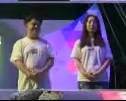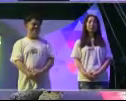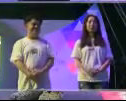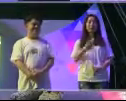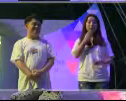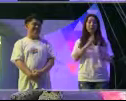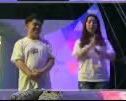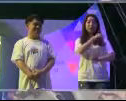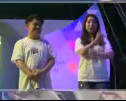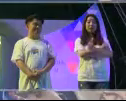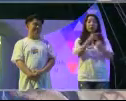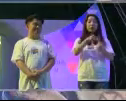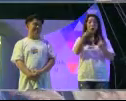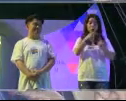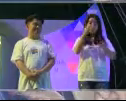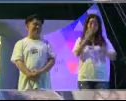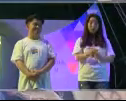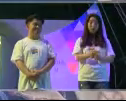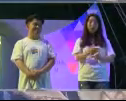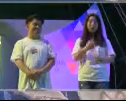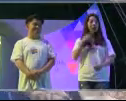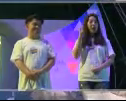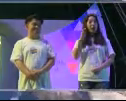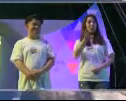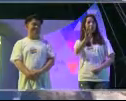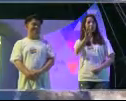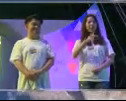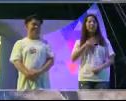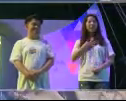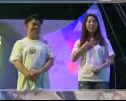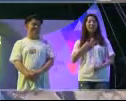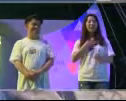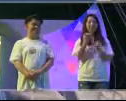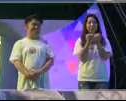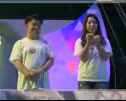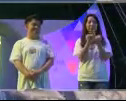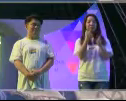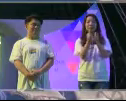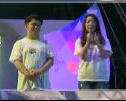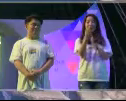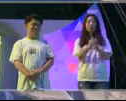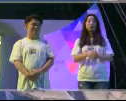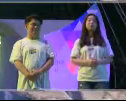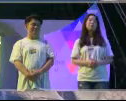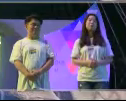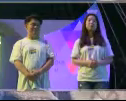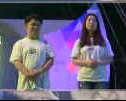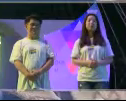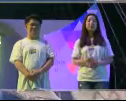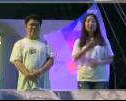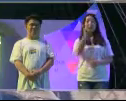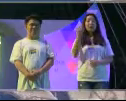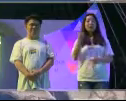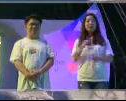서울시 인권위원회 위원 중에서 아마도 유일한 청소 자위 원인 같읍니다 02 검이라서 마인 희망을 만드는 법에